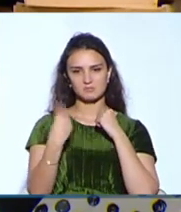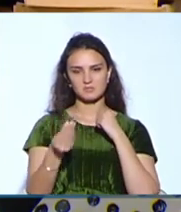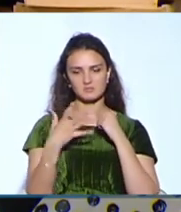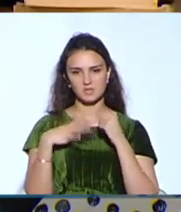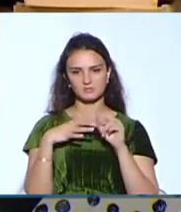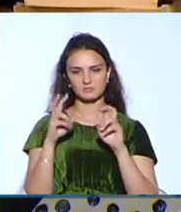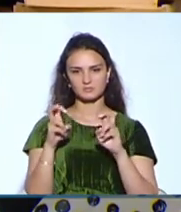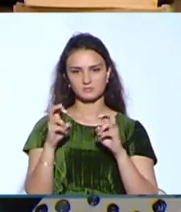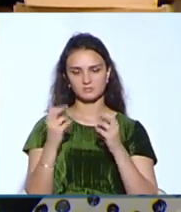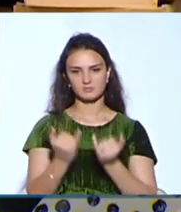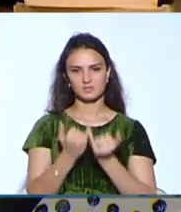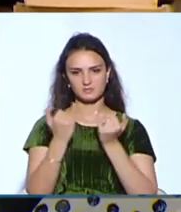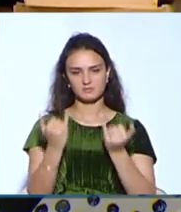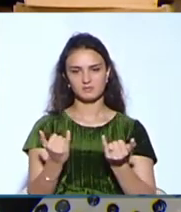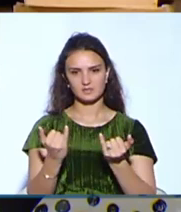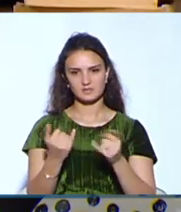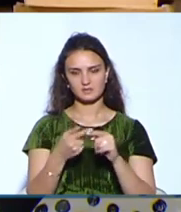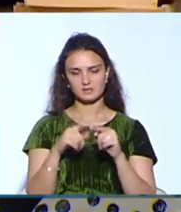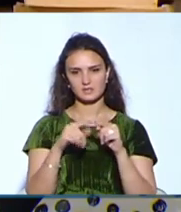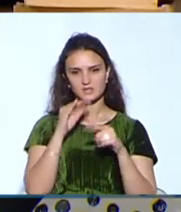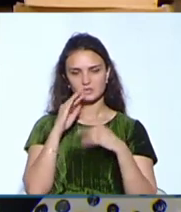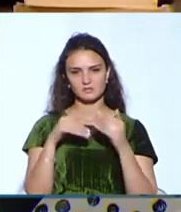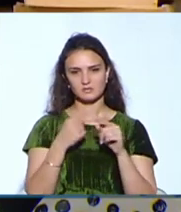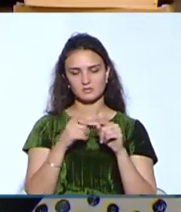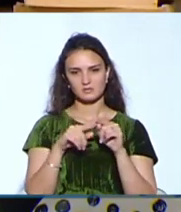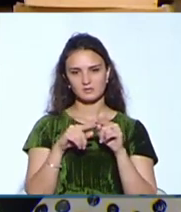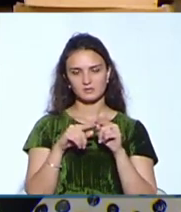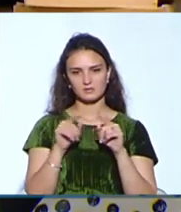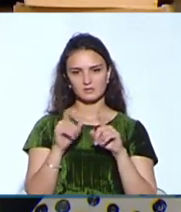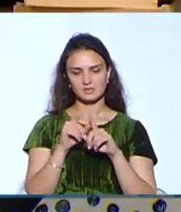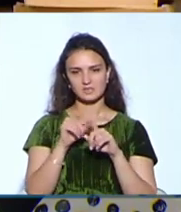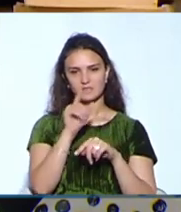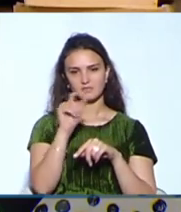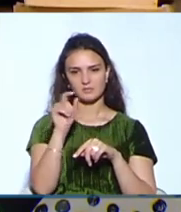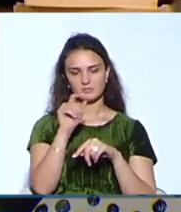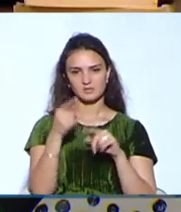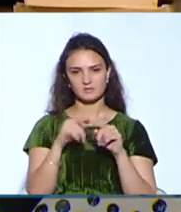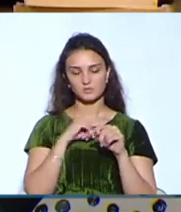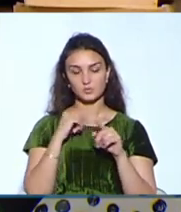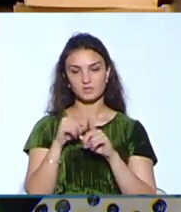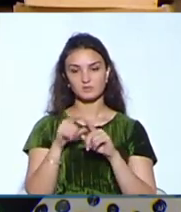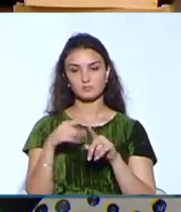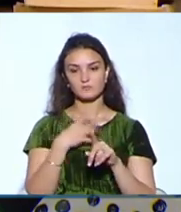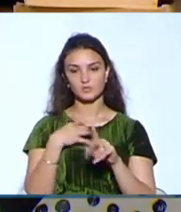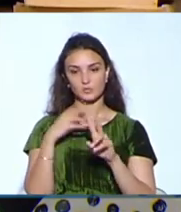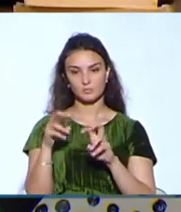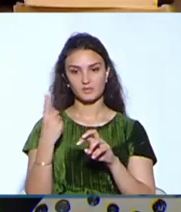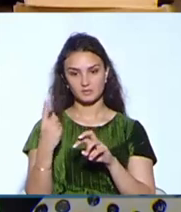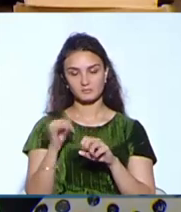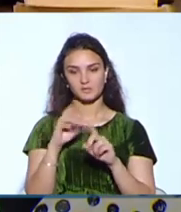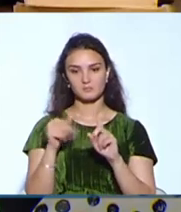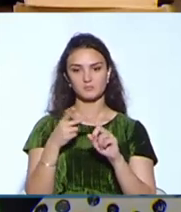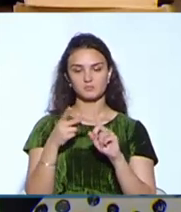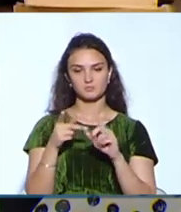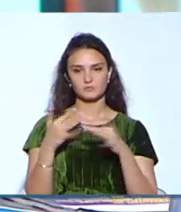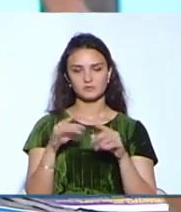ქართულად ნიშნავს პატივი ვეცი და ასე შემდეგ. ასე რომ აი ეს სემანტიკური ერთი არის თვითონ სიტყვის მნიშვნელობა, მაგრამ შემდეგ